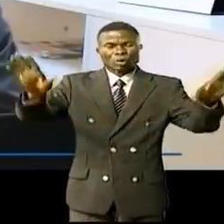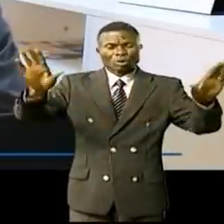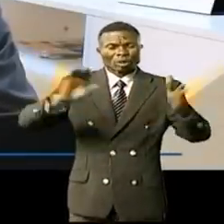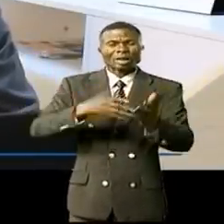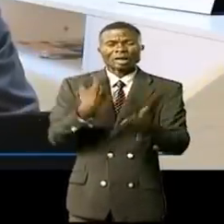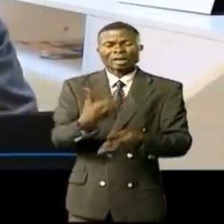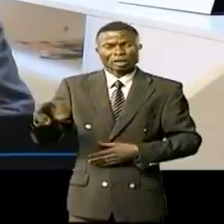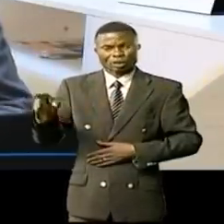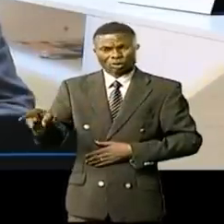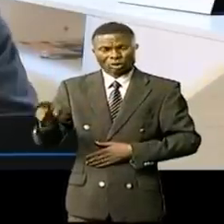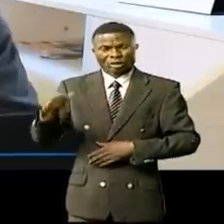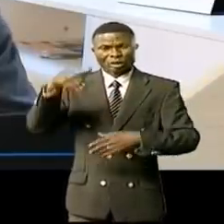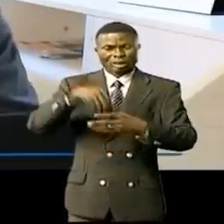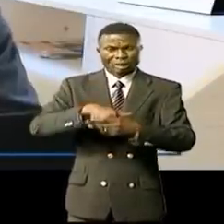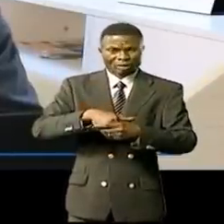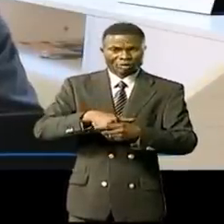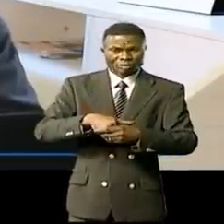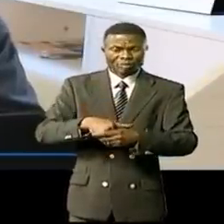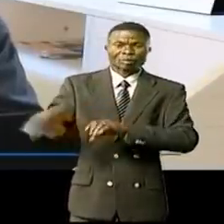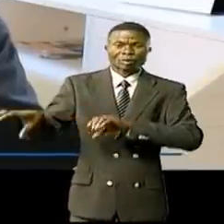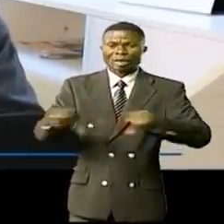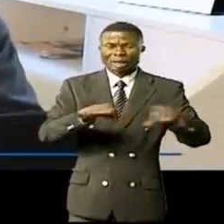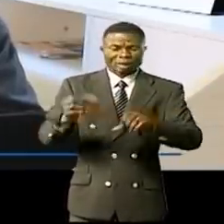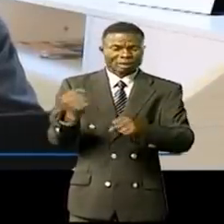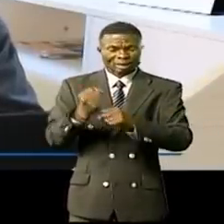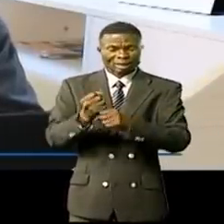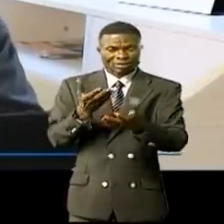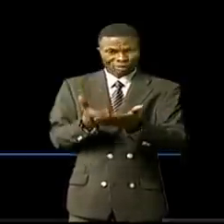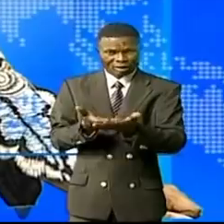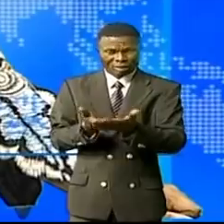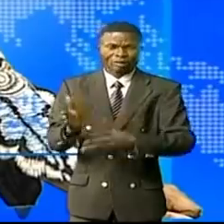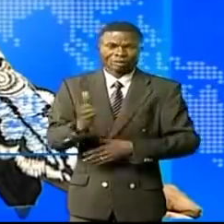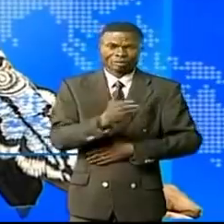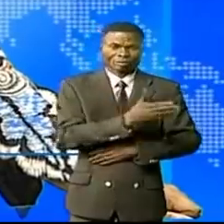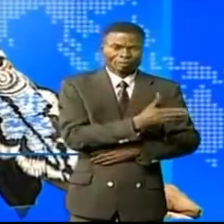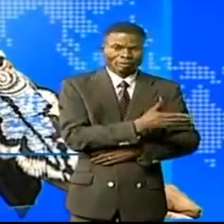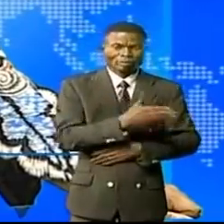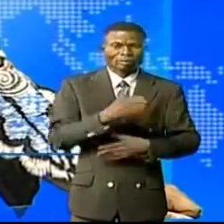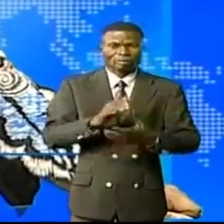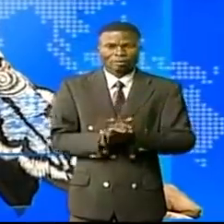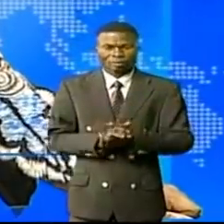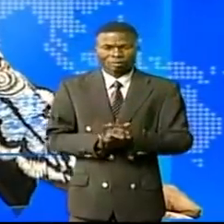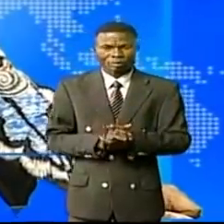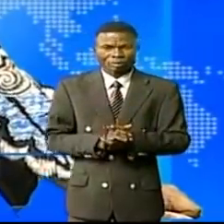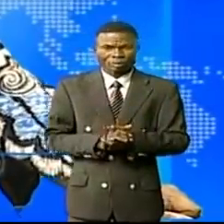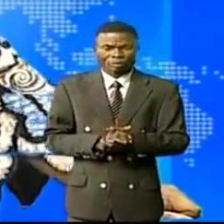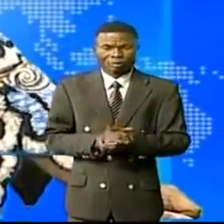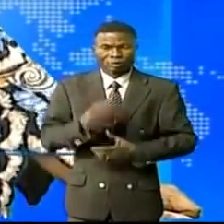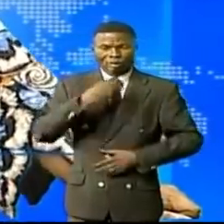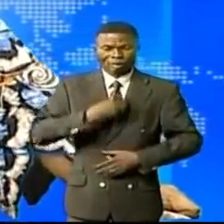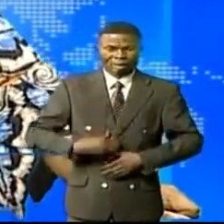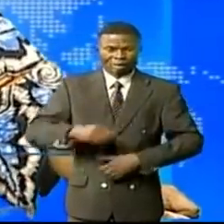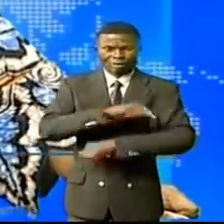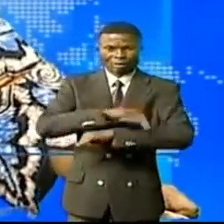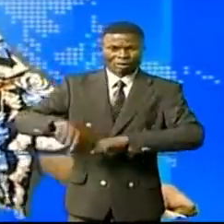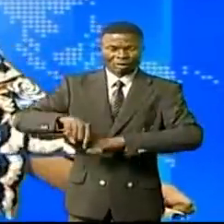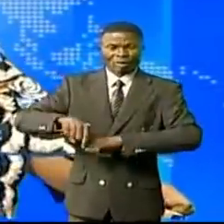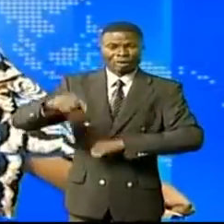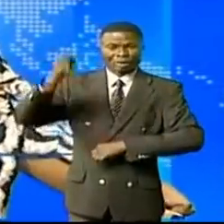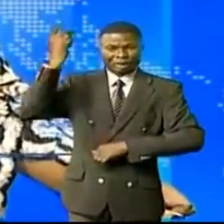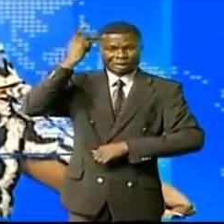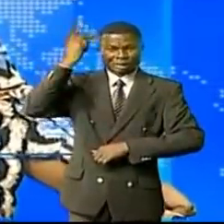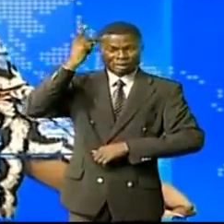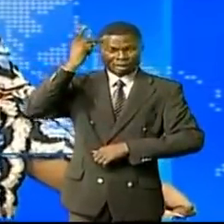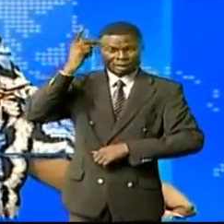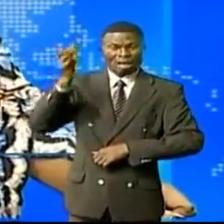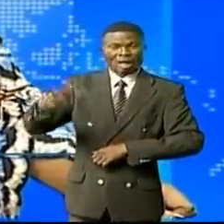produits à travers les acteurs de ce secteur. En juste... justice, les avocats du barreau de Kinshasa-Gombe suivront